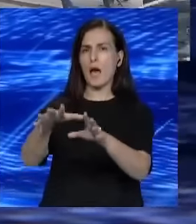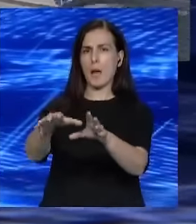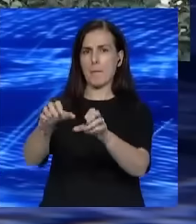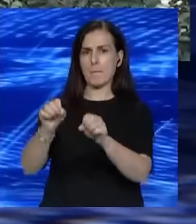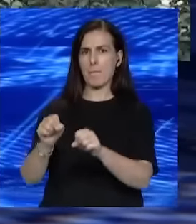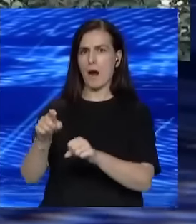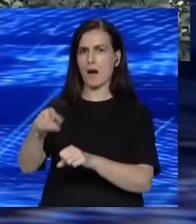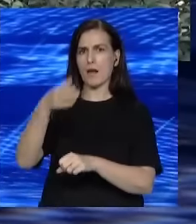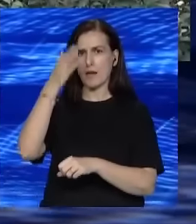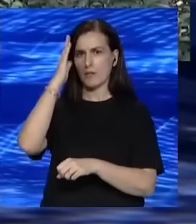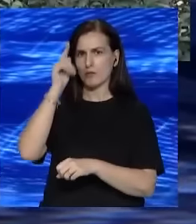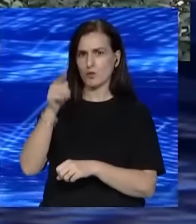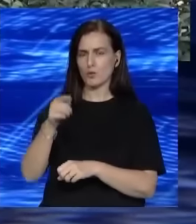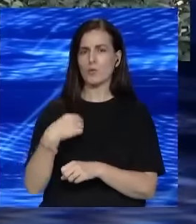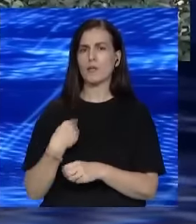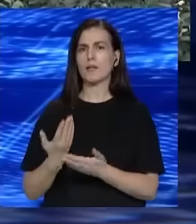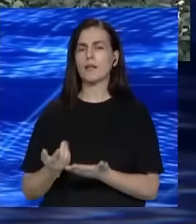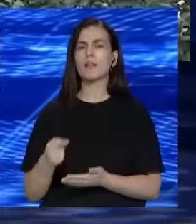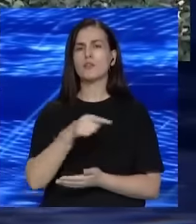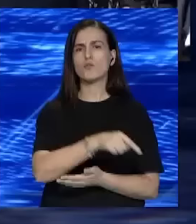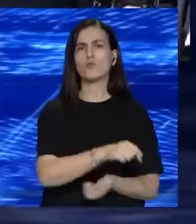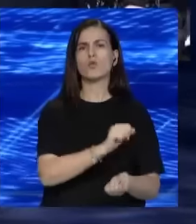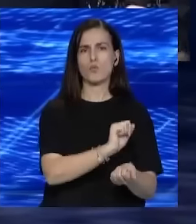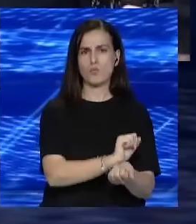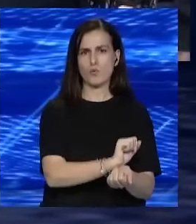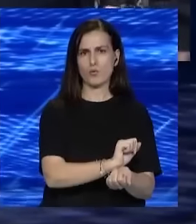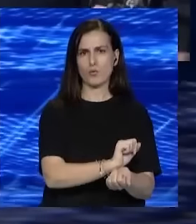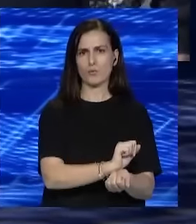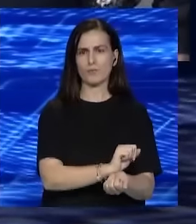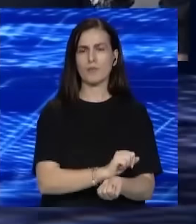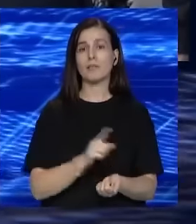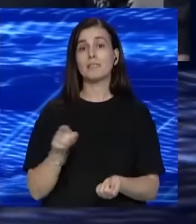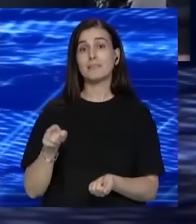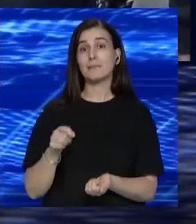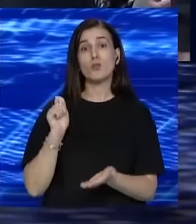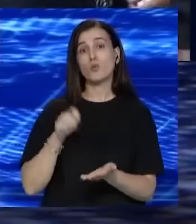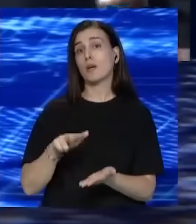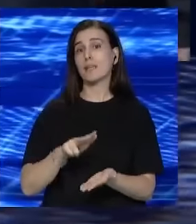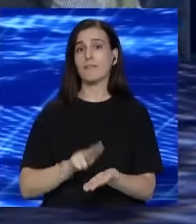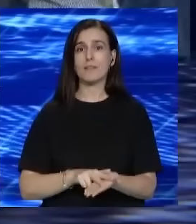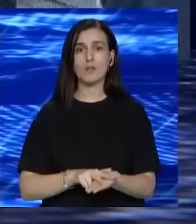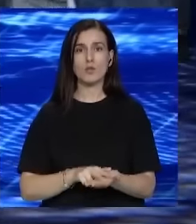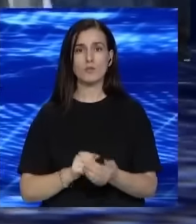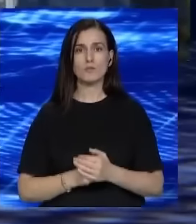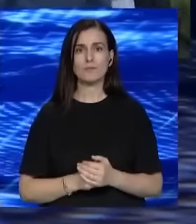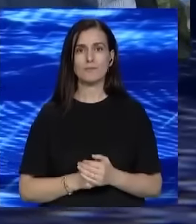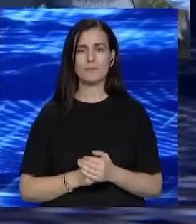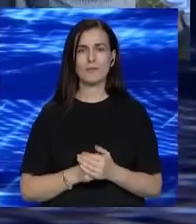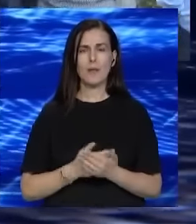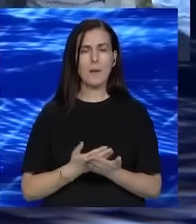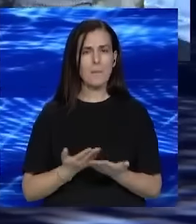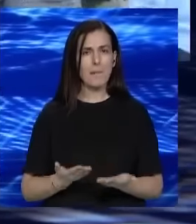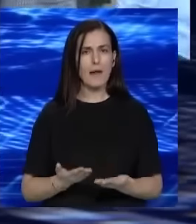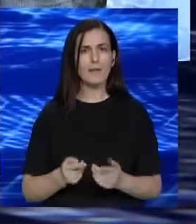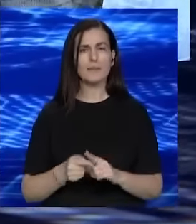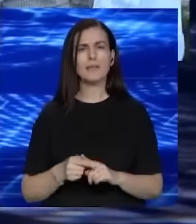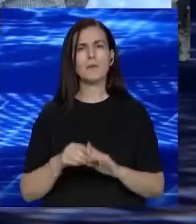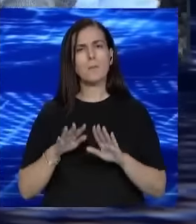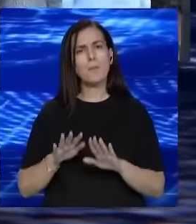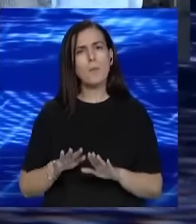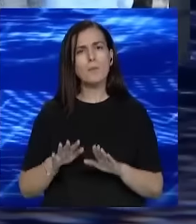për të ekzekutuar masën e sigurisë arrest me burg caktuar nga gjykata e apelit. Pra ndryshe nga sa çfarë u